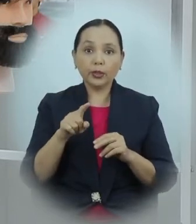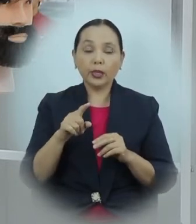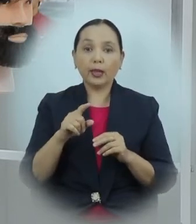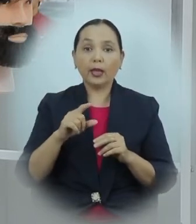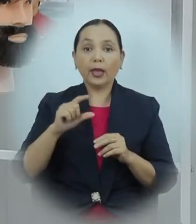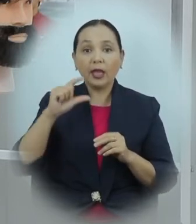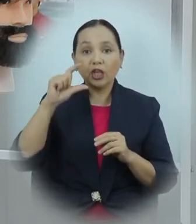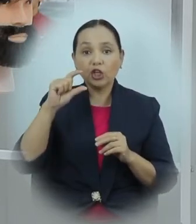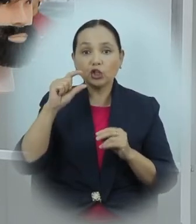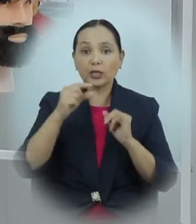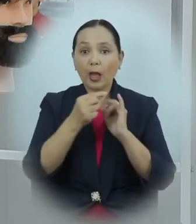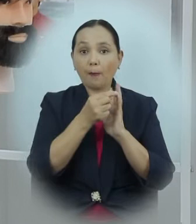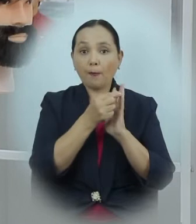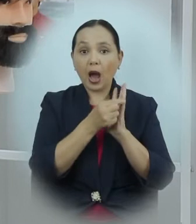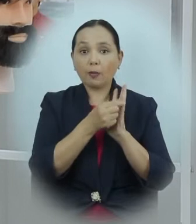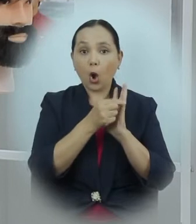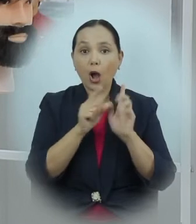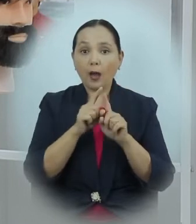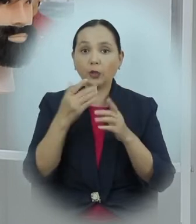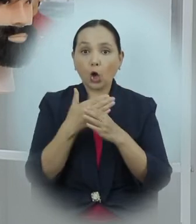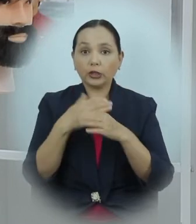kichkina barmoq ham yordam beradi.